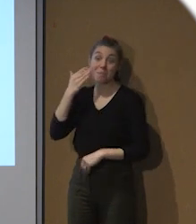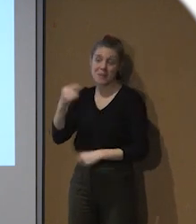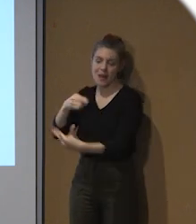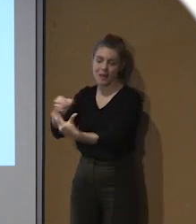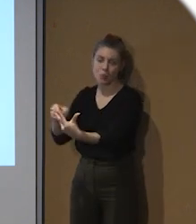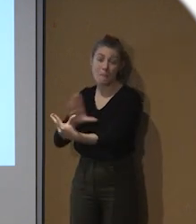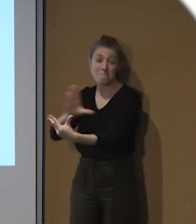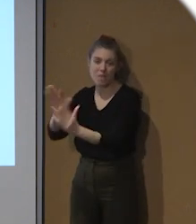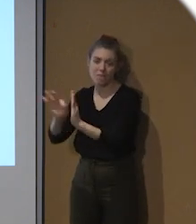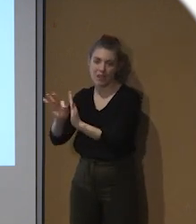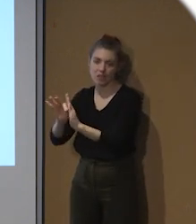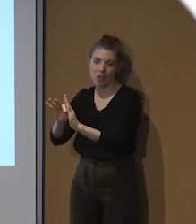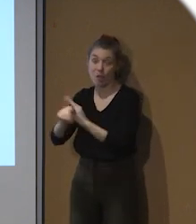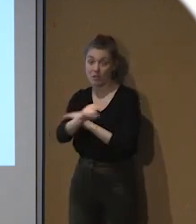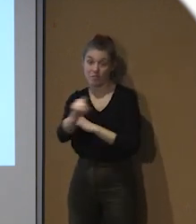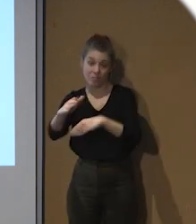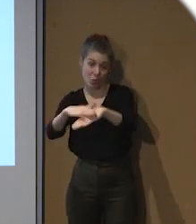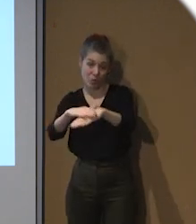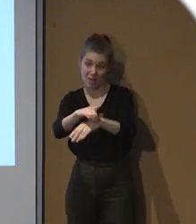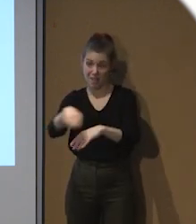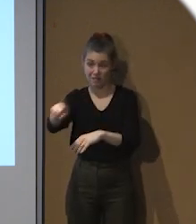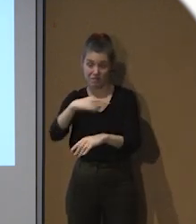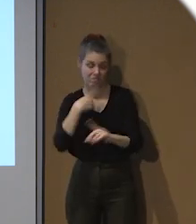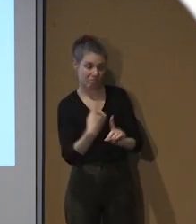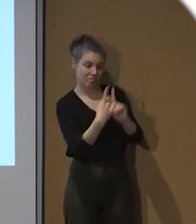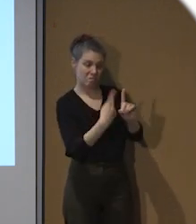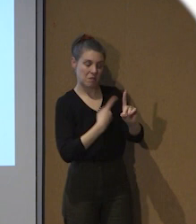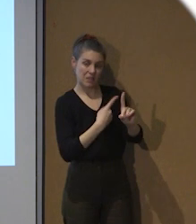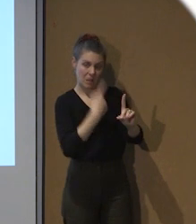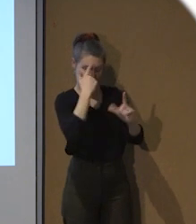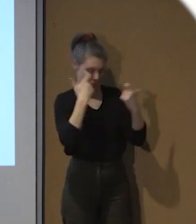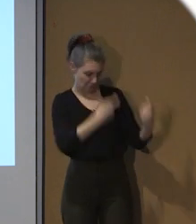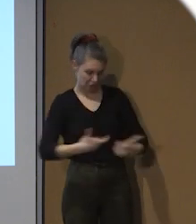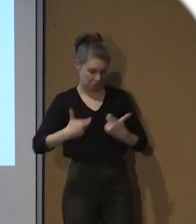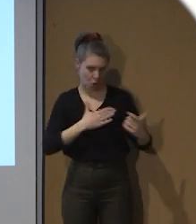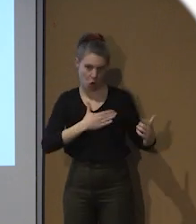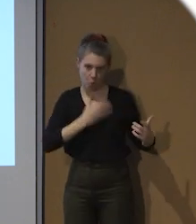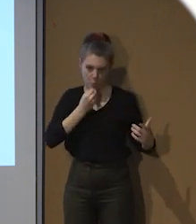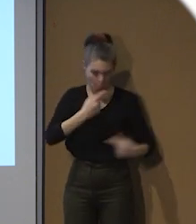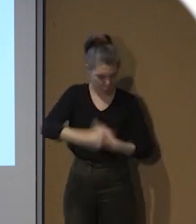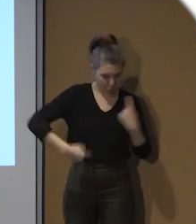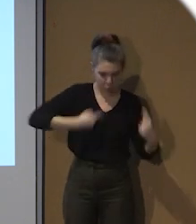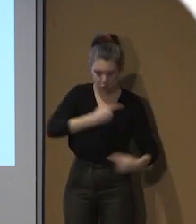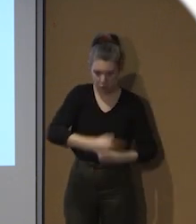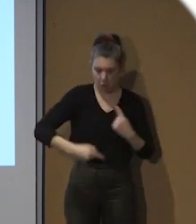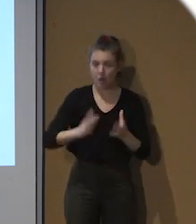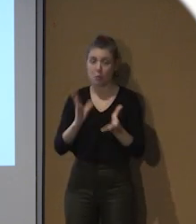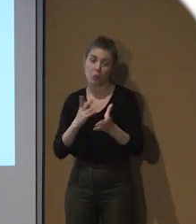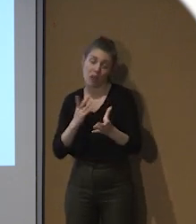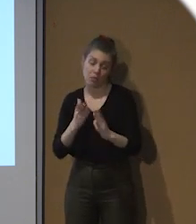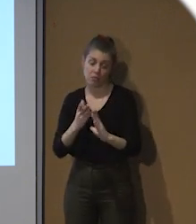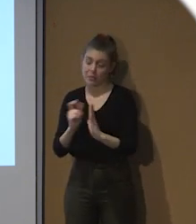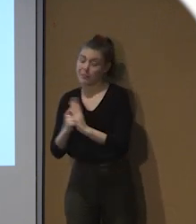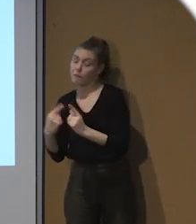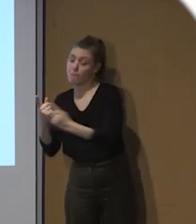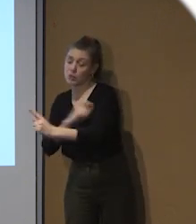faire du sport, eh bien, il faut un suivi. Peut-être un petit bilan, un bilan avant, mais être à